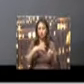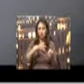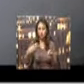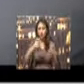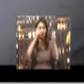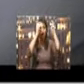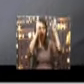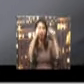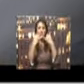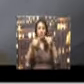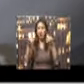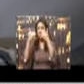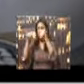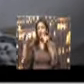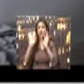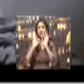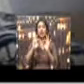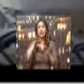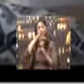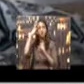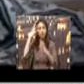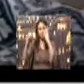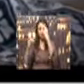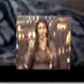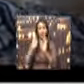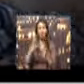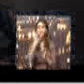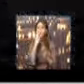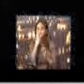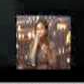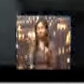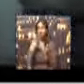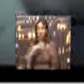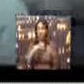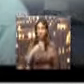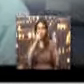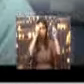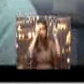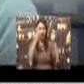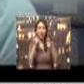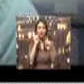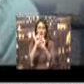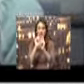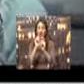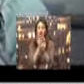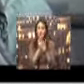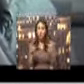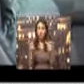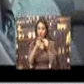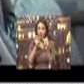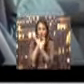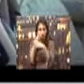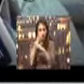بس، عشان خاطر الكل يساعدونا. أجهزة المستشفى غصب عنهم عطلانة، عايزين نصلحه، عايزين جهاز تاني.